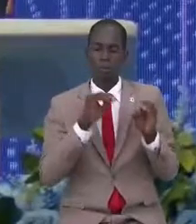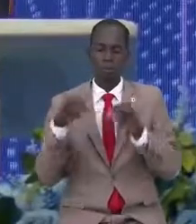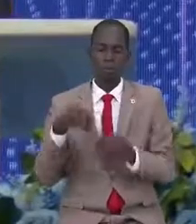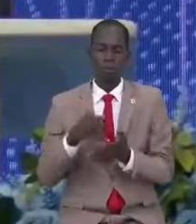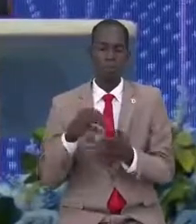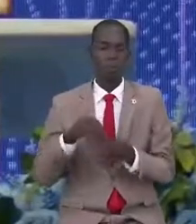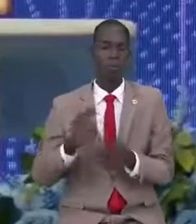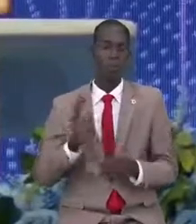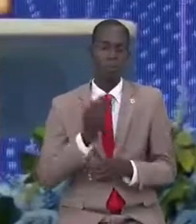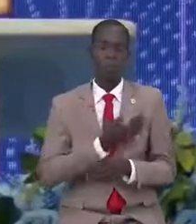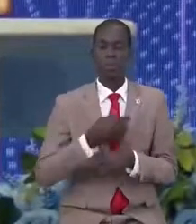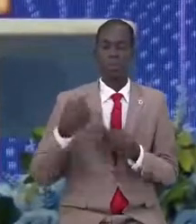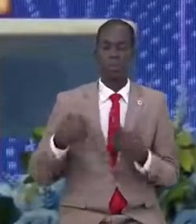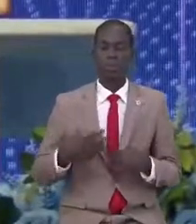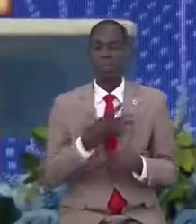cœur et